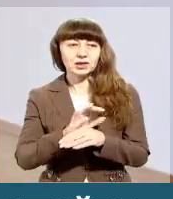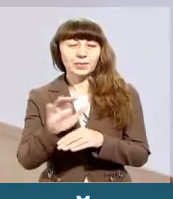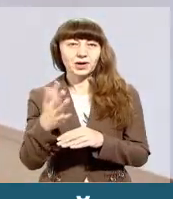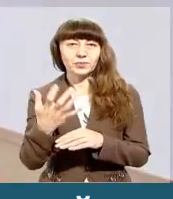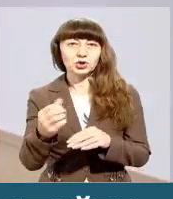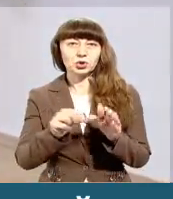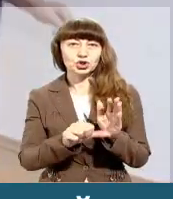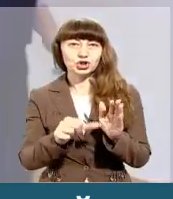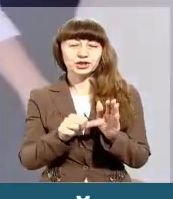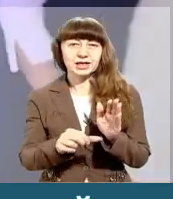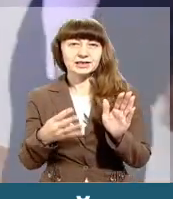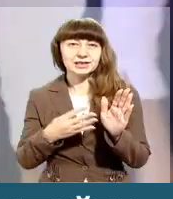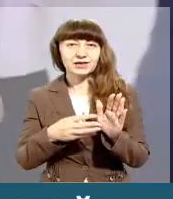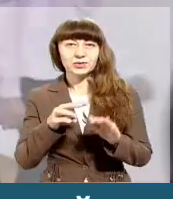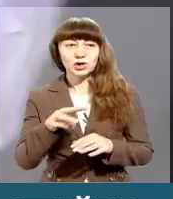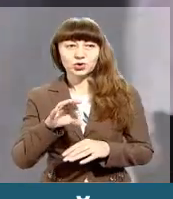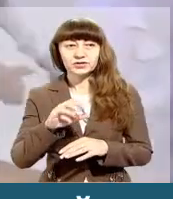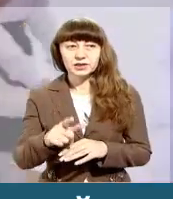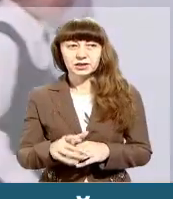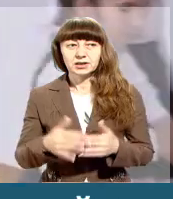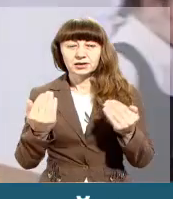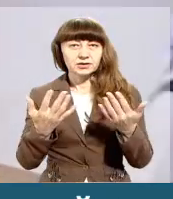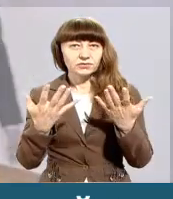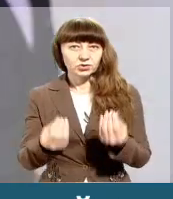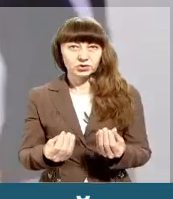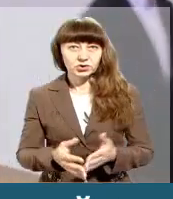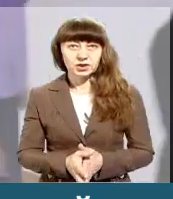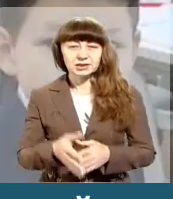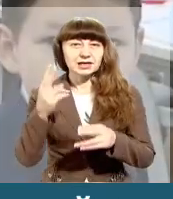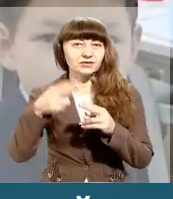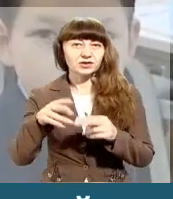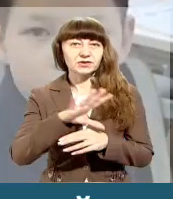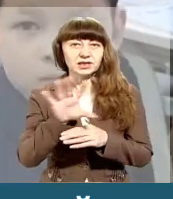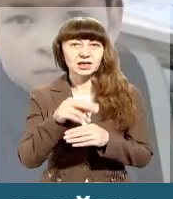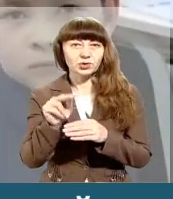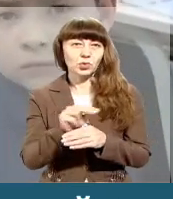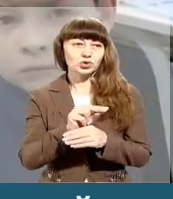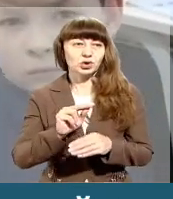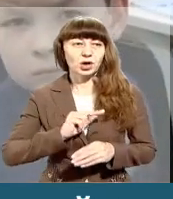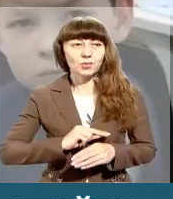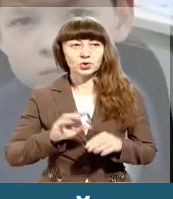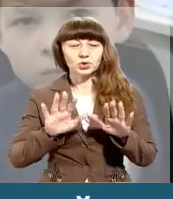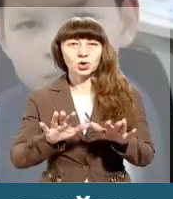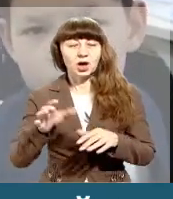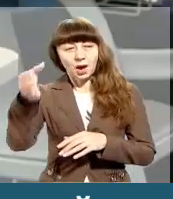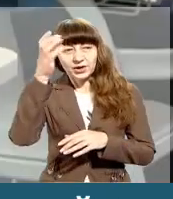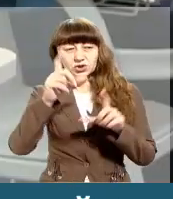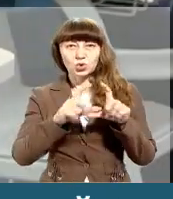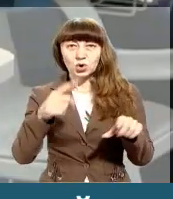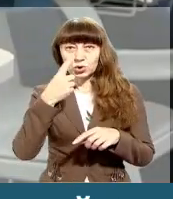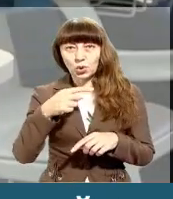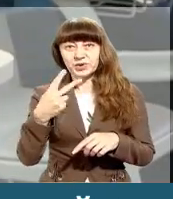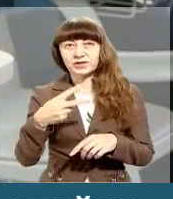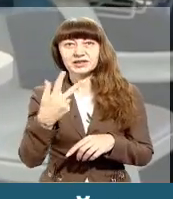мектептен басқа барлық жөндеу жұмыстары аяқталды. Облыстық бюджеттен 27,5 миллион теңге көлемінде шатырды жөндеуге қаражат шілде